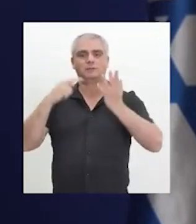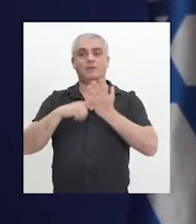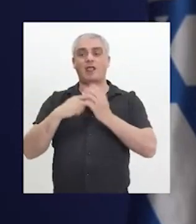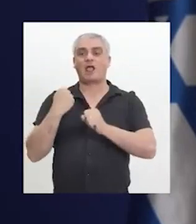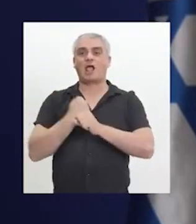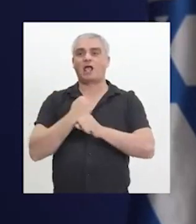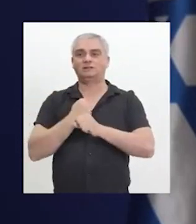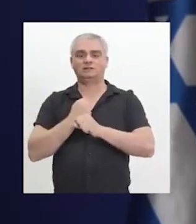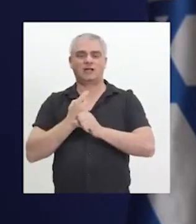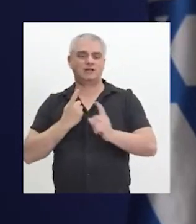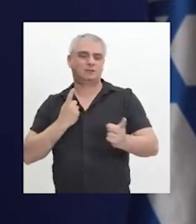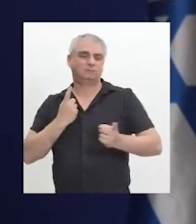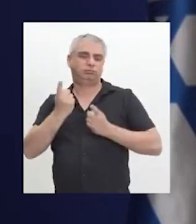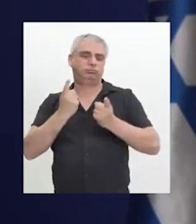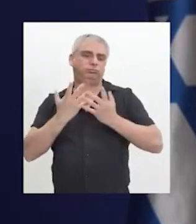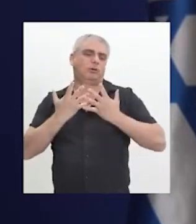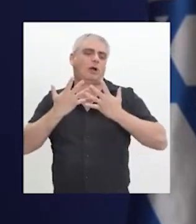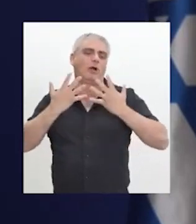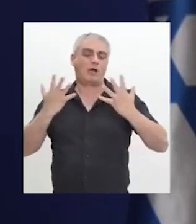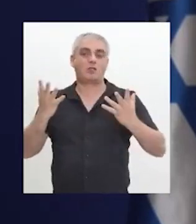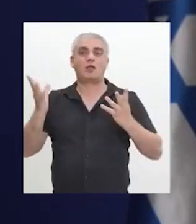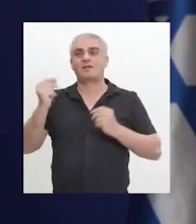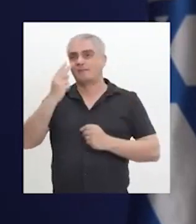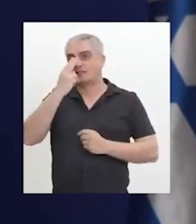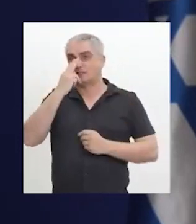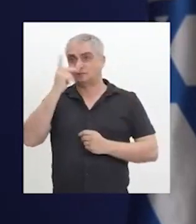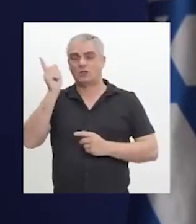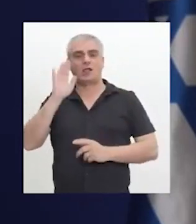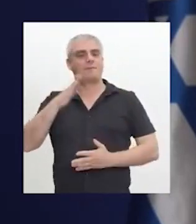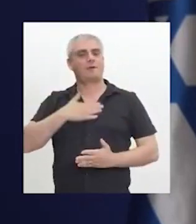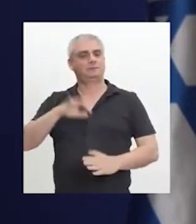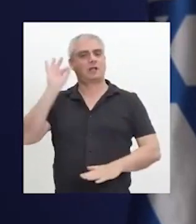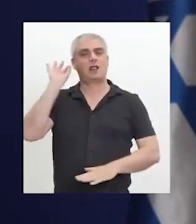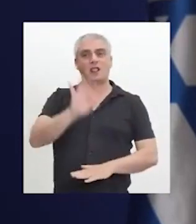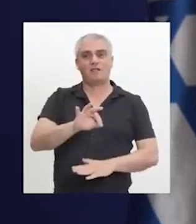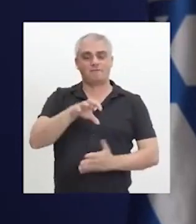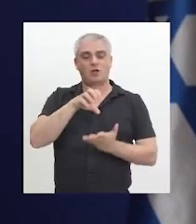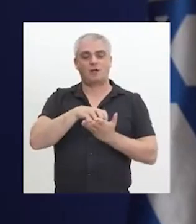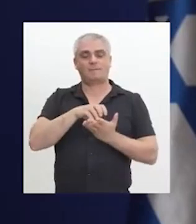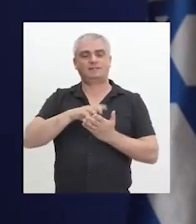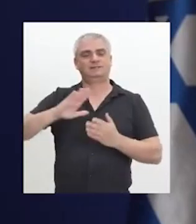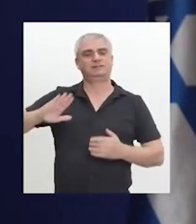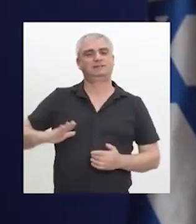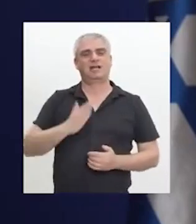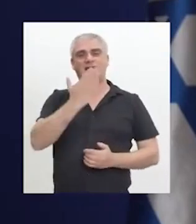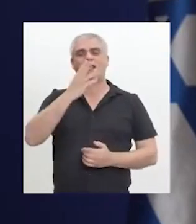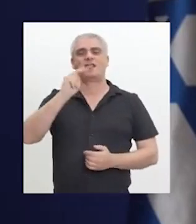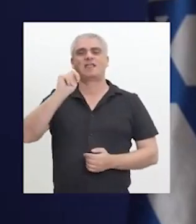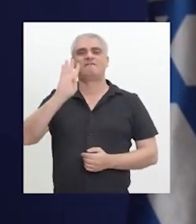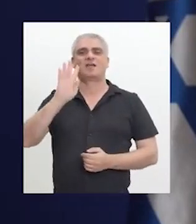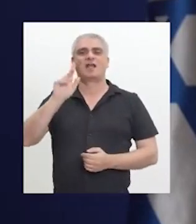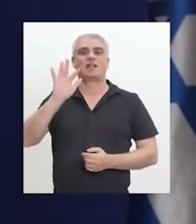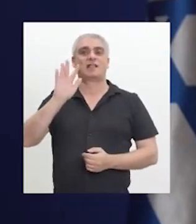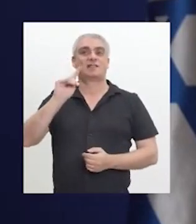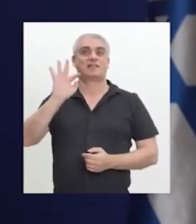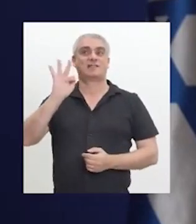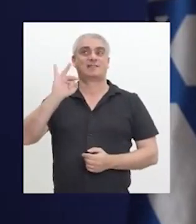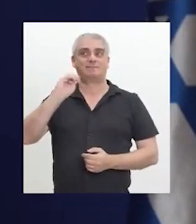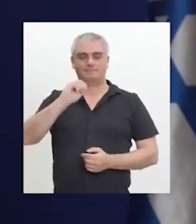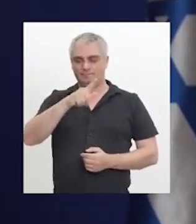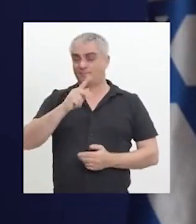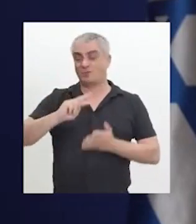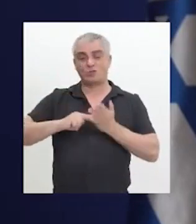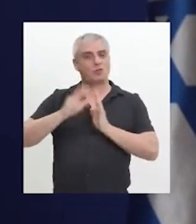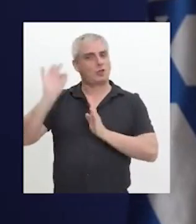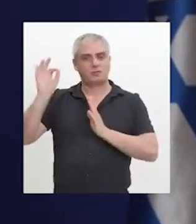ביצעה ירי נרחב תוך ניסיון גם לפגוע בבסיס נבטים של חיל האוויר התוכנית